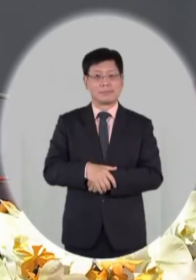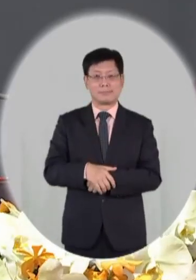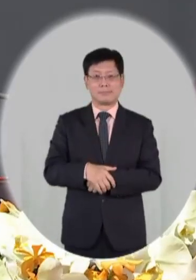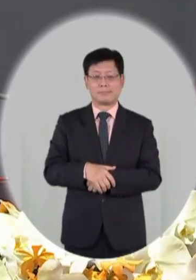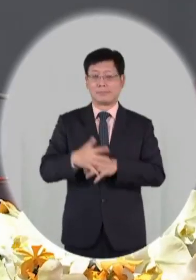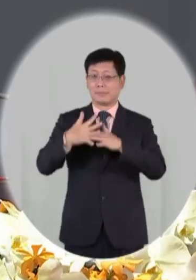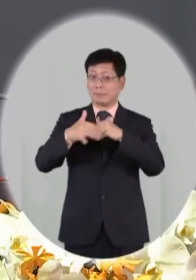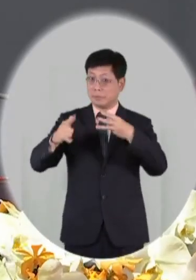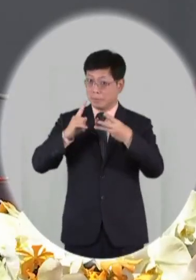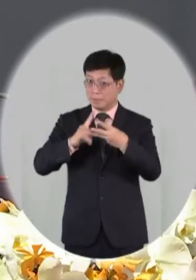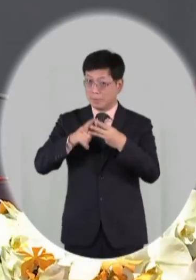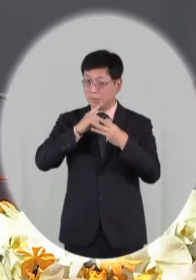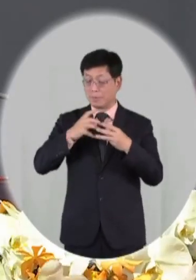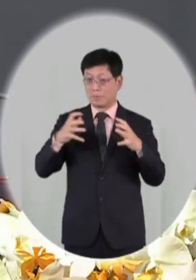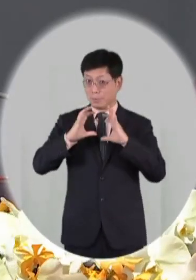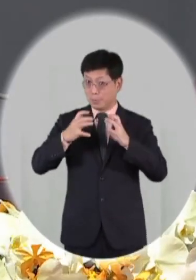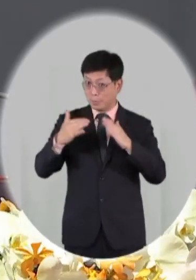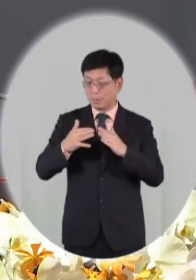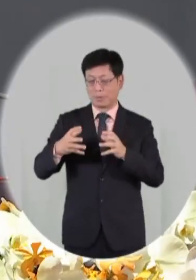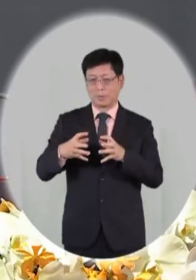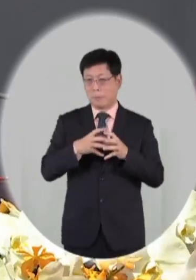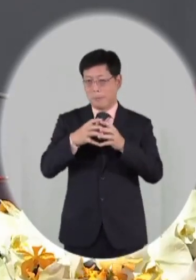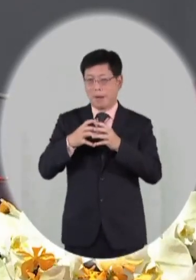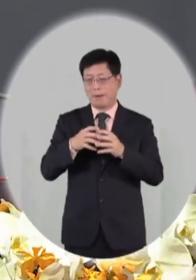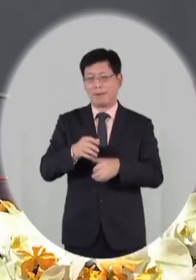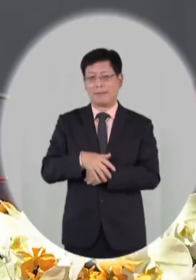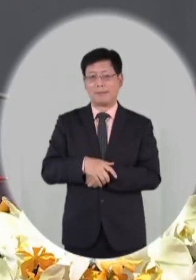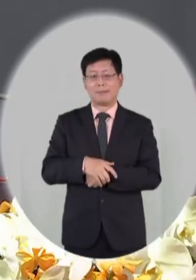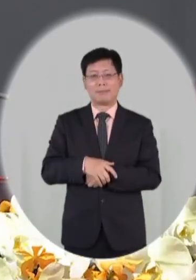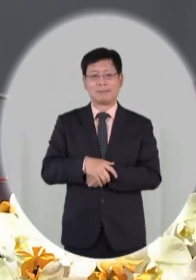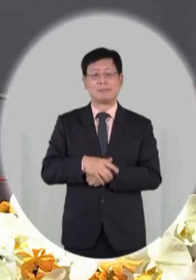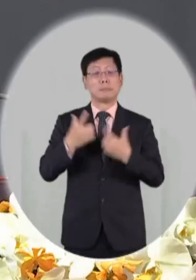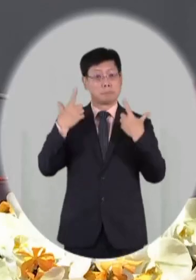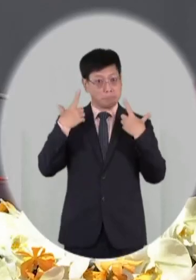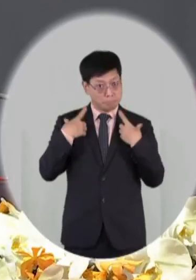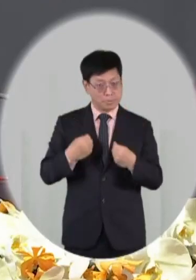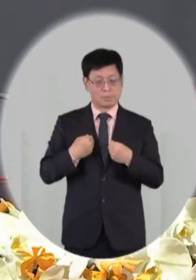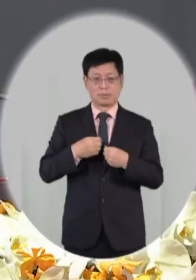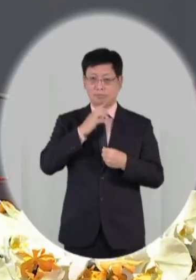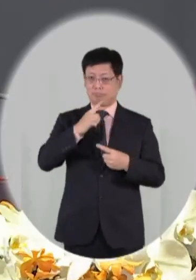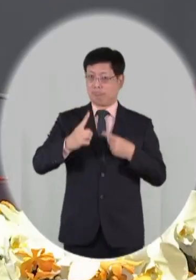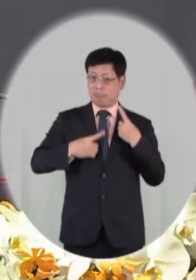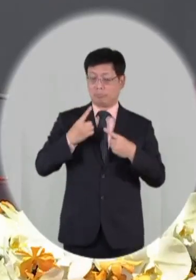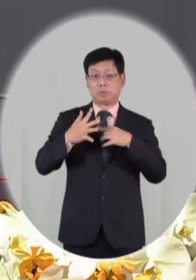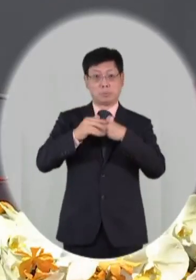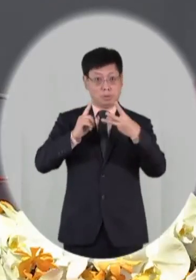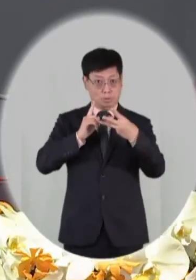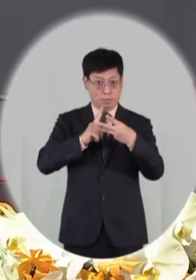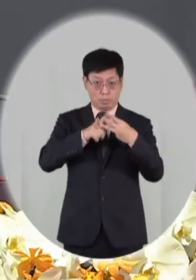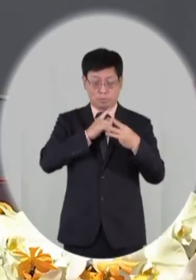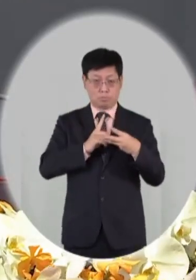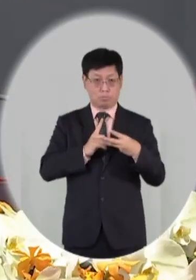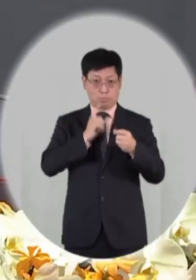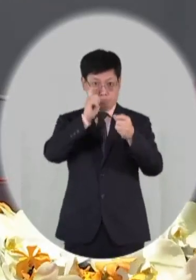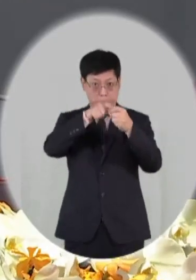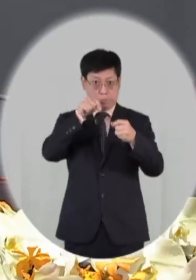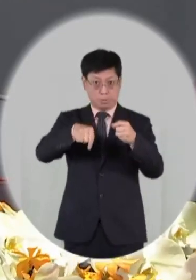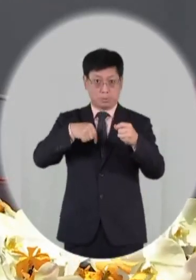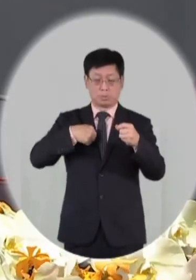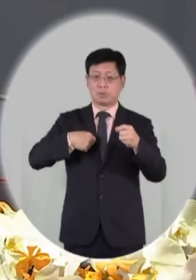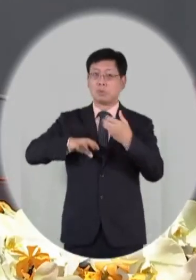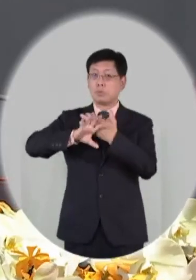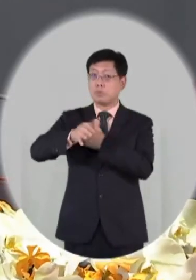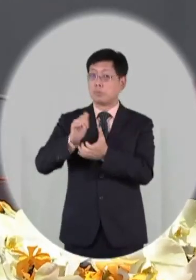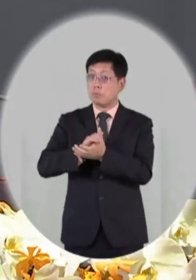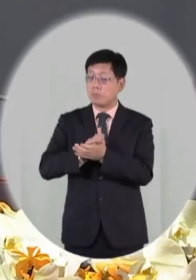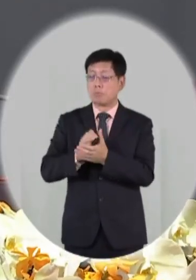是民主同盟，就是指一群以自由民主为核心价值的有